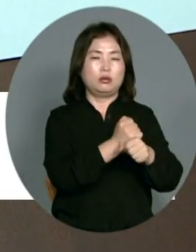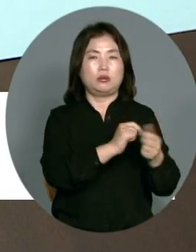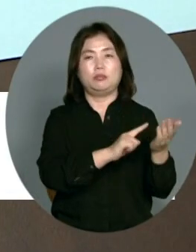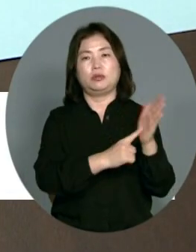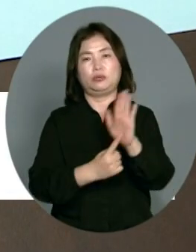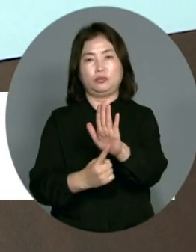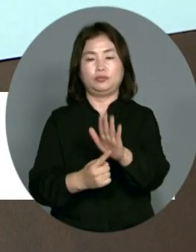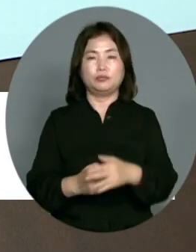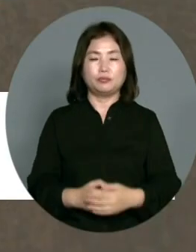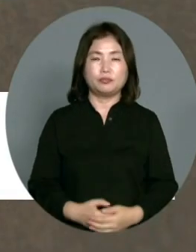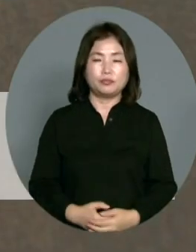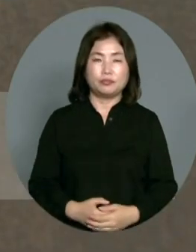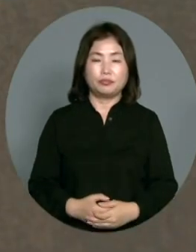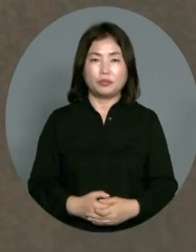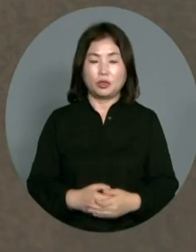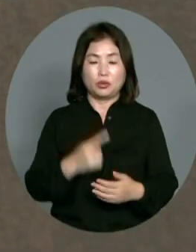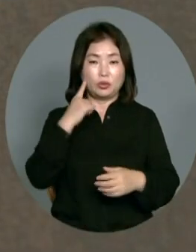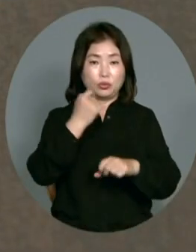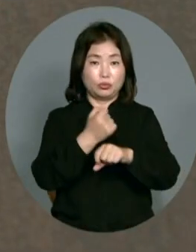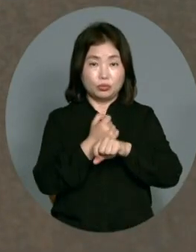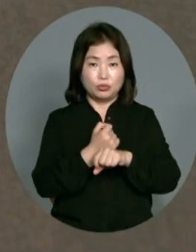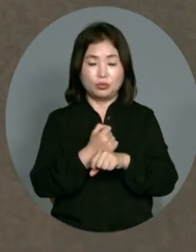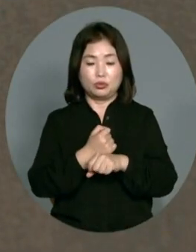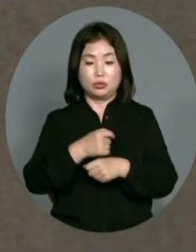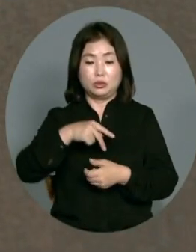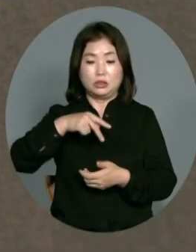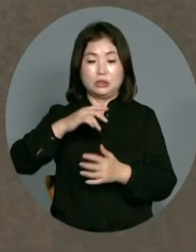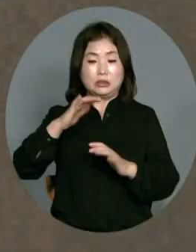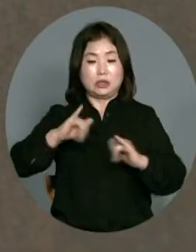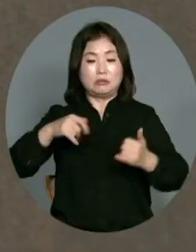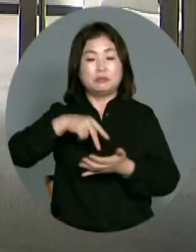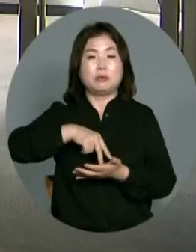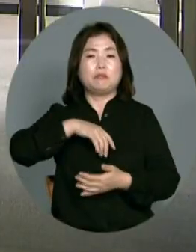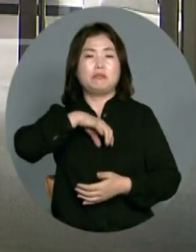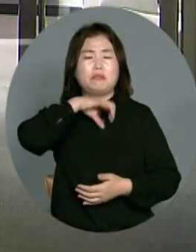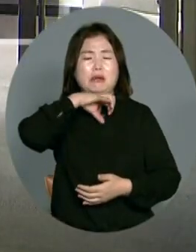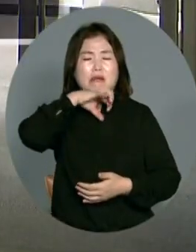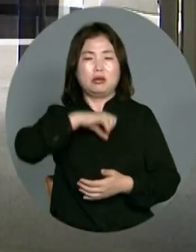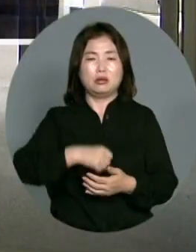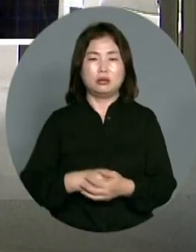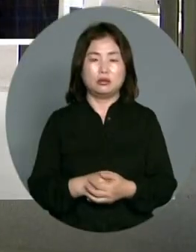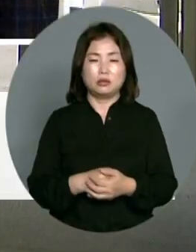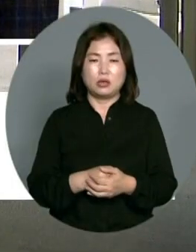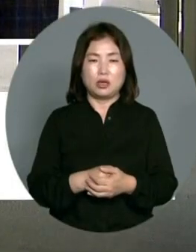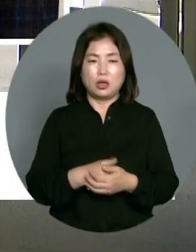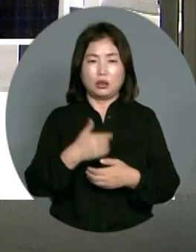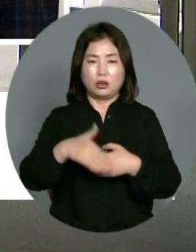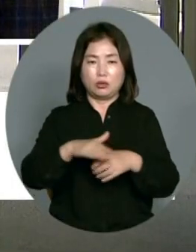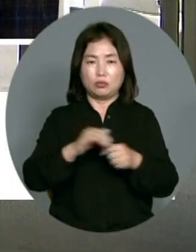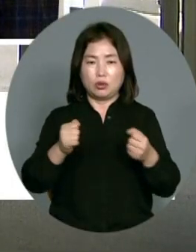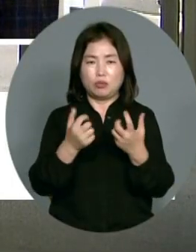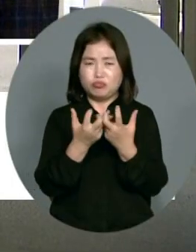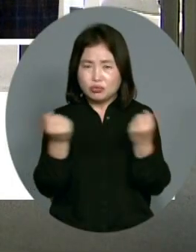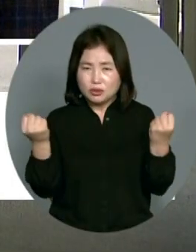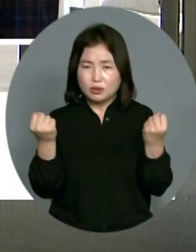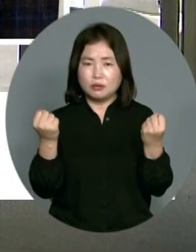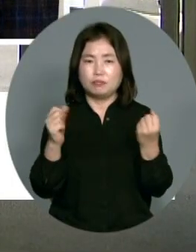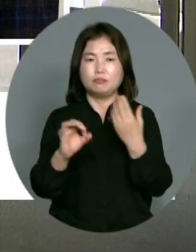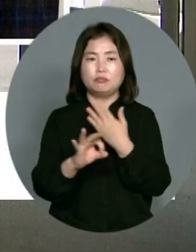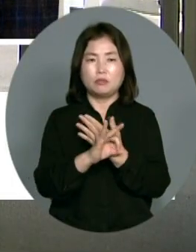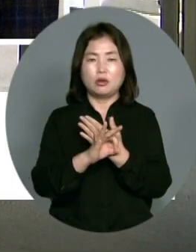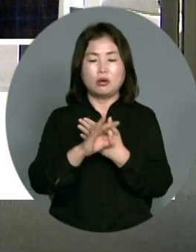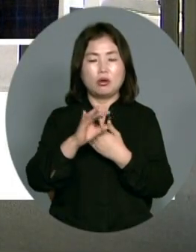따고 밝혔습니다 연구원들은 즉각 반발했습니다 갱 평북 또 되고 씨가 어플들을 했을 경우에